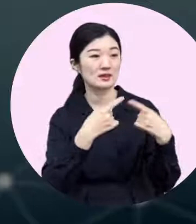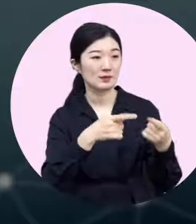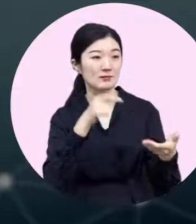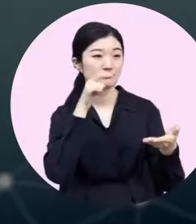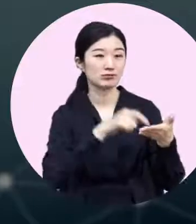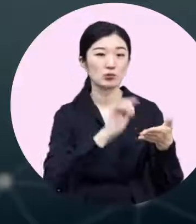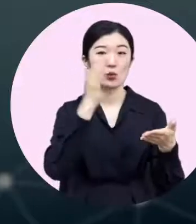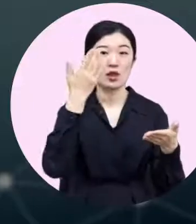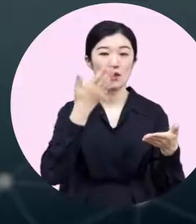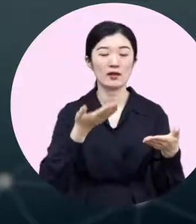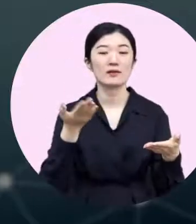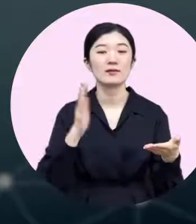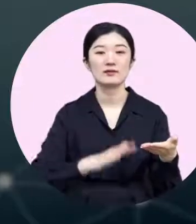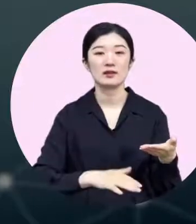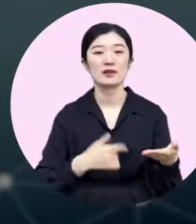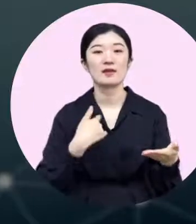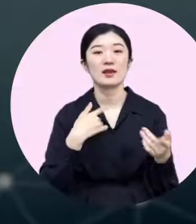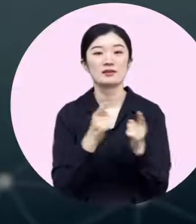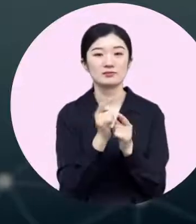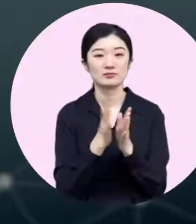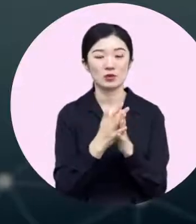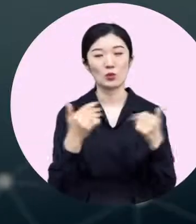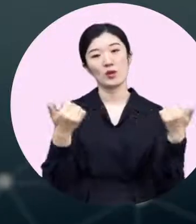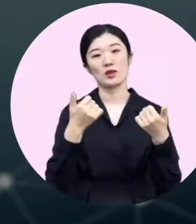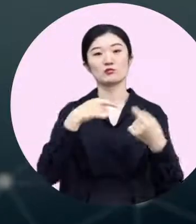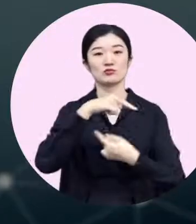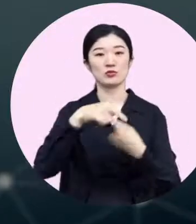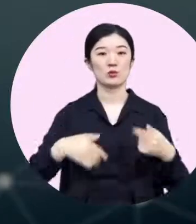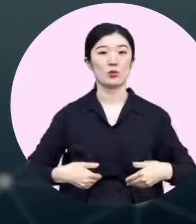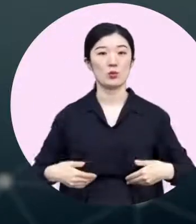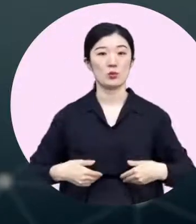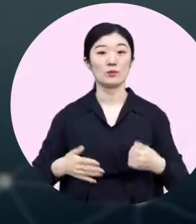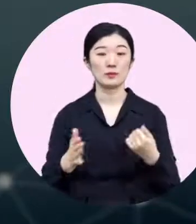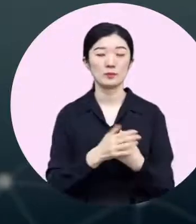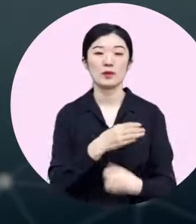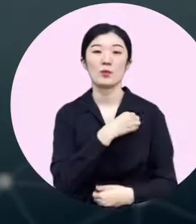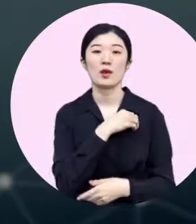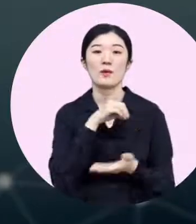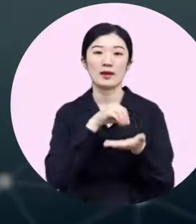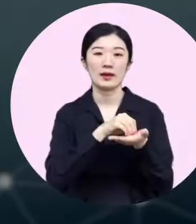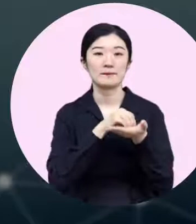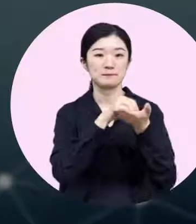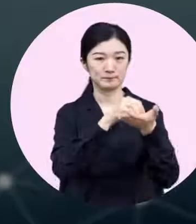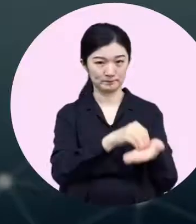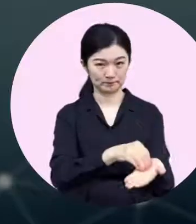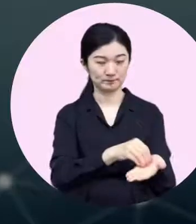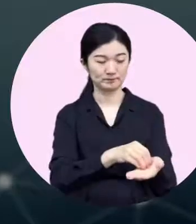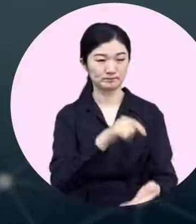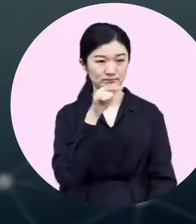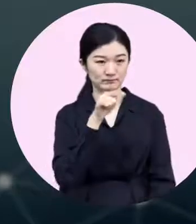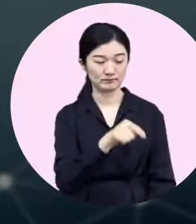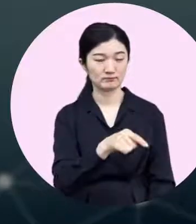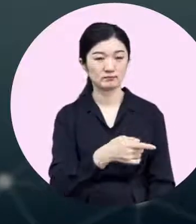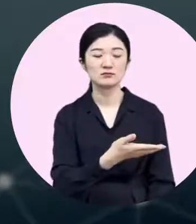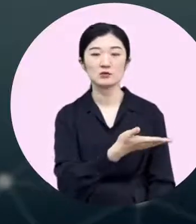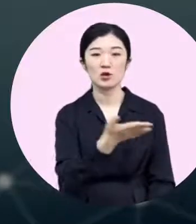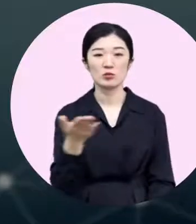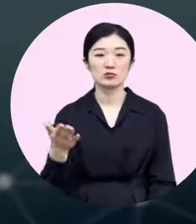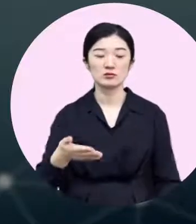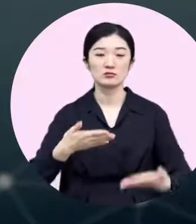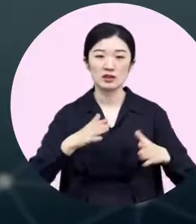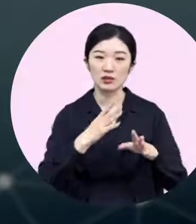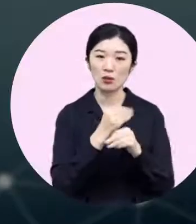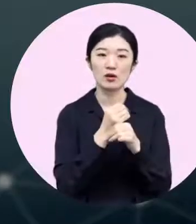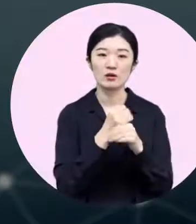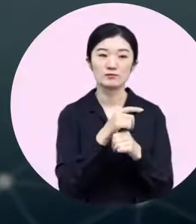들어갔는데 이제는 이제 회의를 주관해 봐야 되니까 가입을 먼저 하셔야 된다 그랬죠. 그래서 가입을 누르시면 이렇게 여러분들의 이제